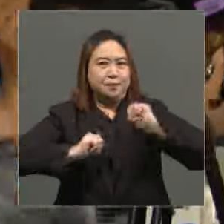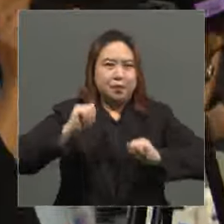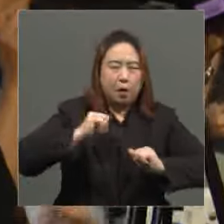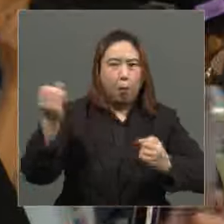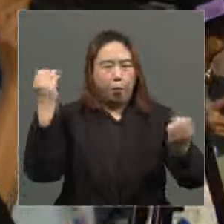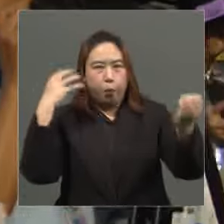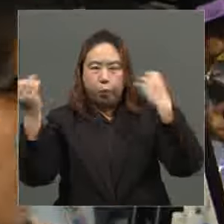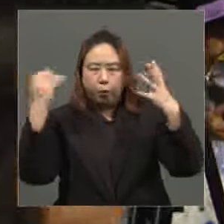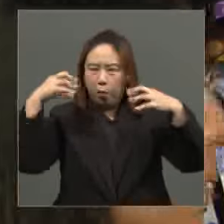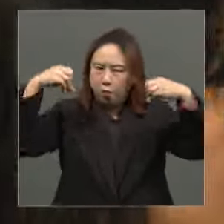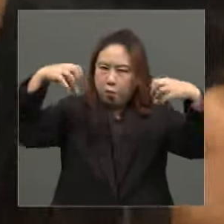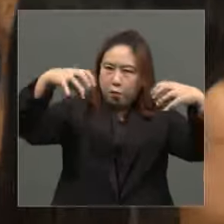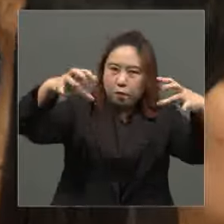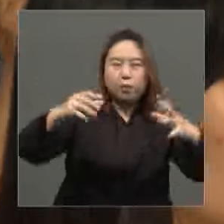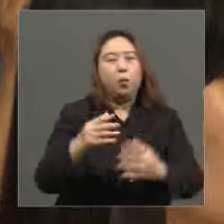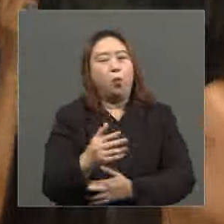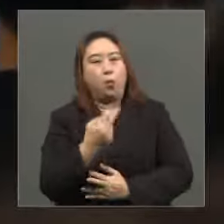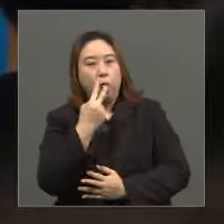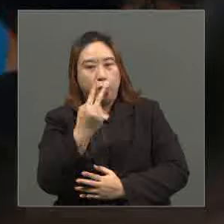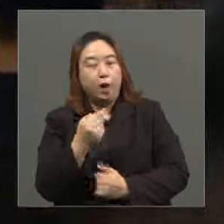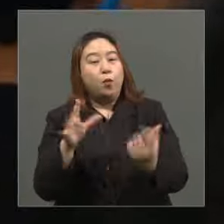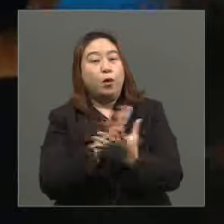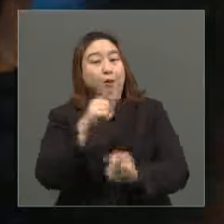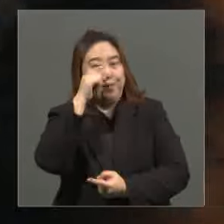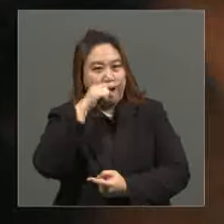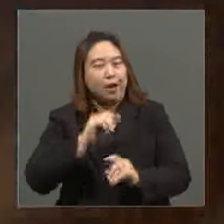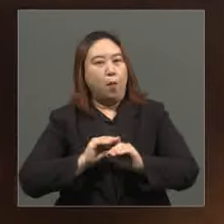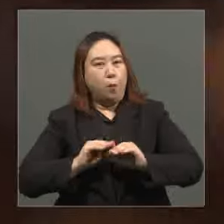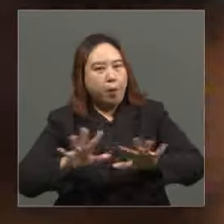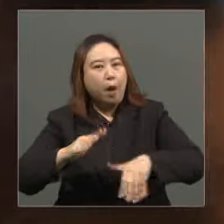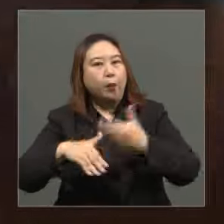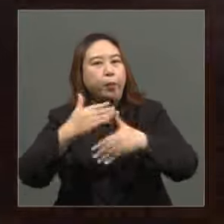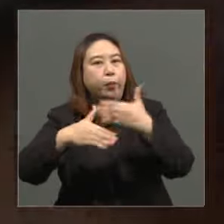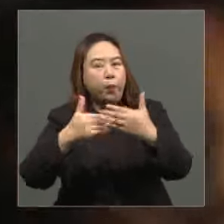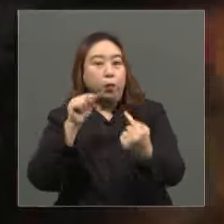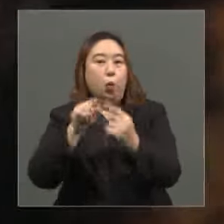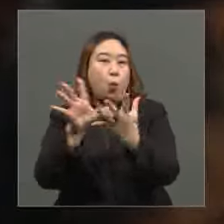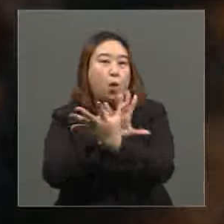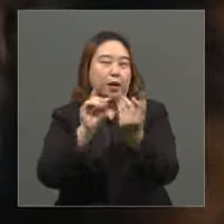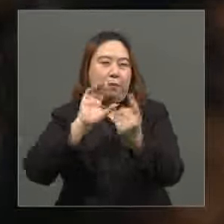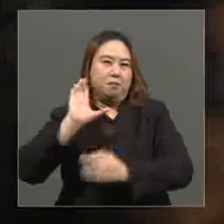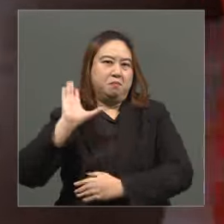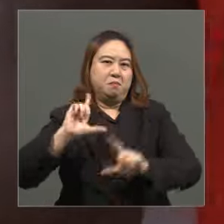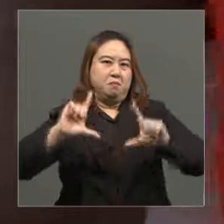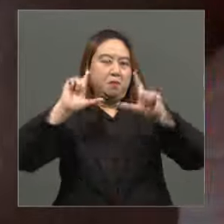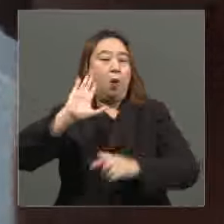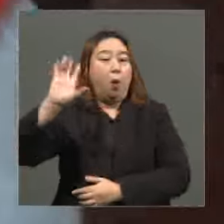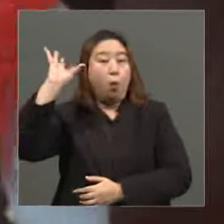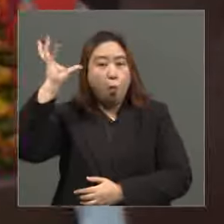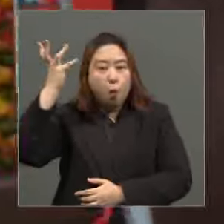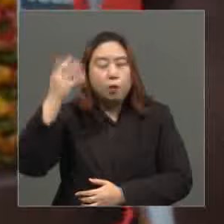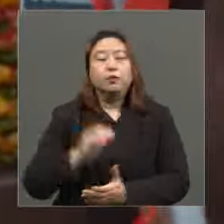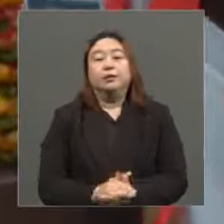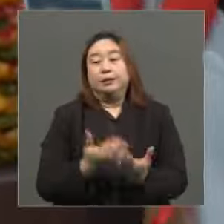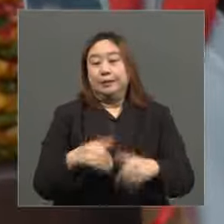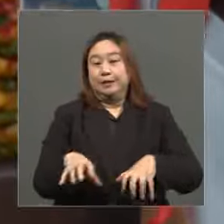กวัฒนธรรมประเพณีไทยอันล้ำค่าให้ประเทศไทยก้าวเป็นผู้ทรงอิทธิพลทางวัฒนธรรมระดับโลกโดยได้เนรมิ